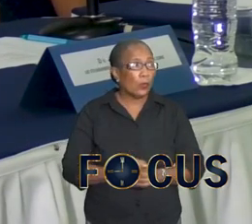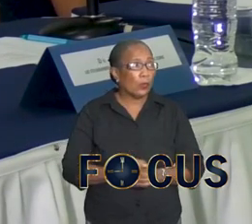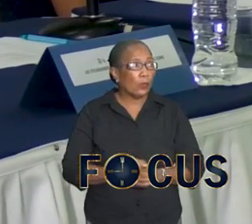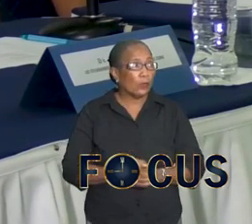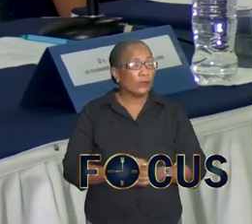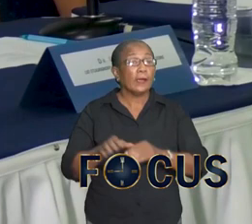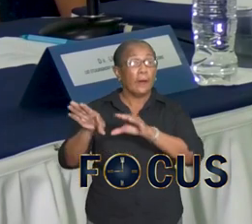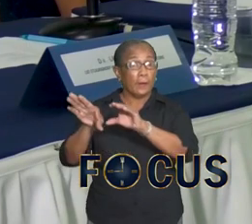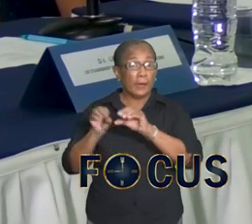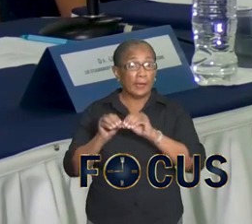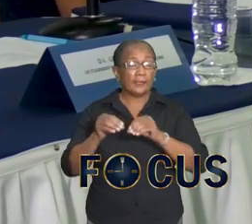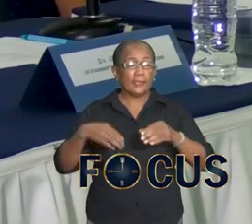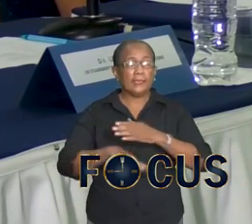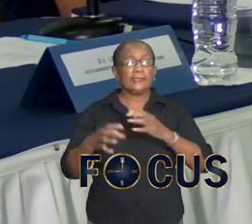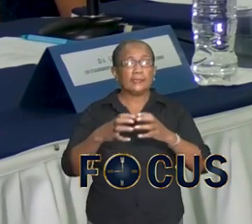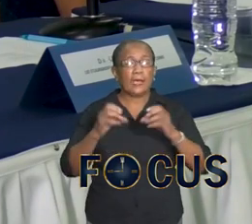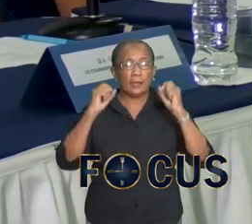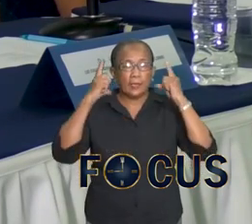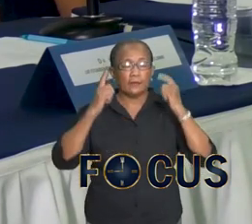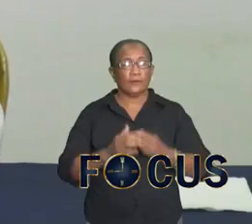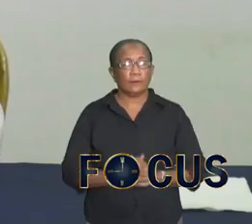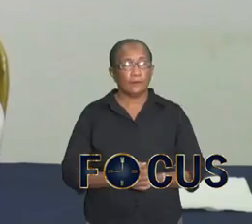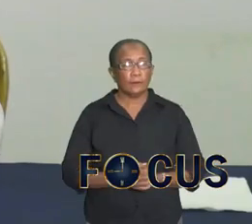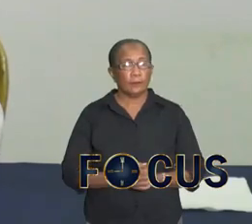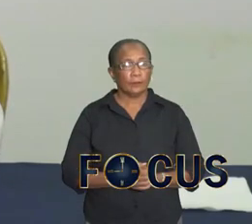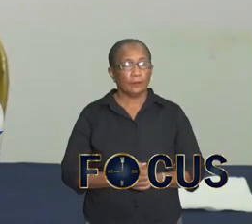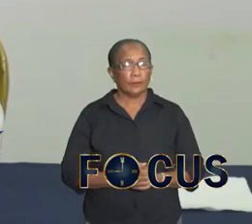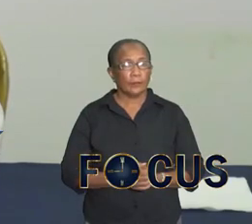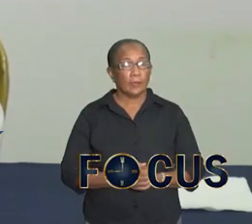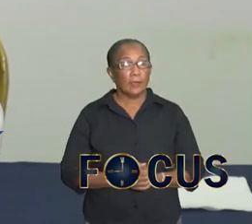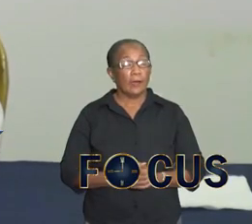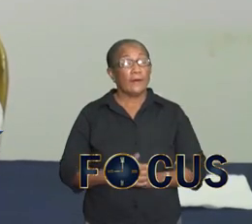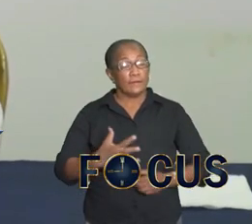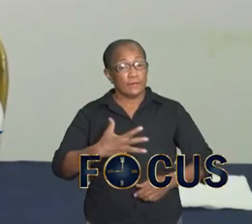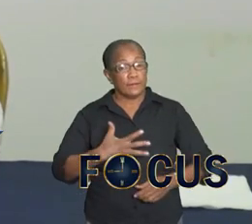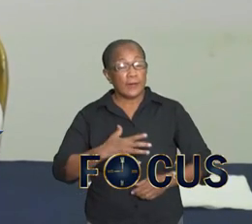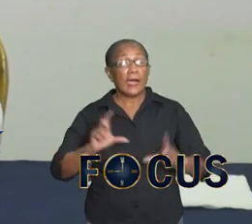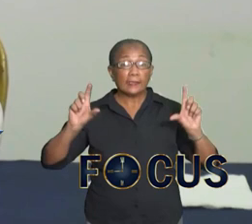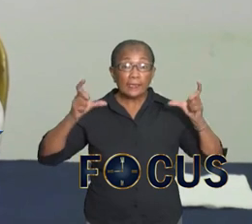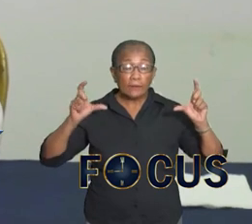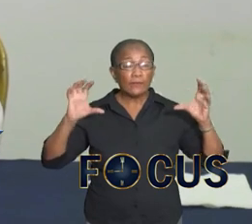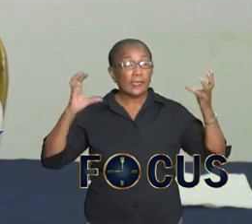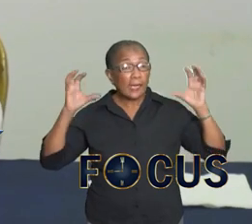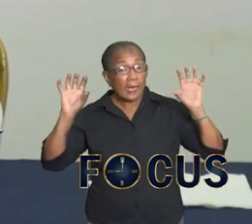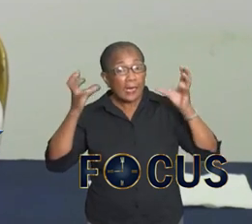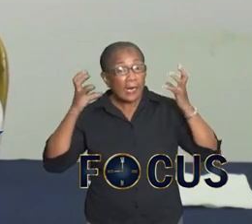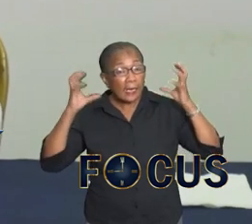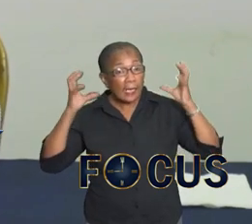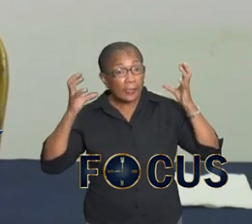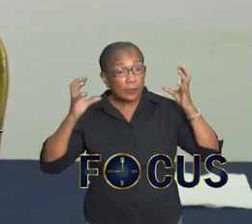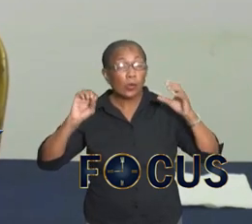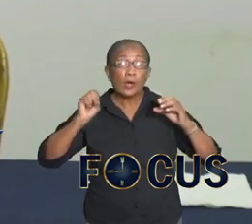heeft met ivermectine in de samenleving. Ik heb vaker op de tv, op de radio, op allerlei soort fora heb ik mensen